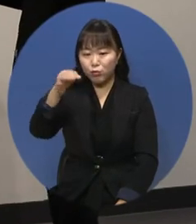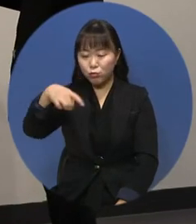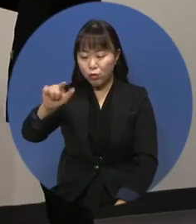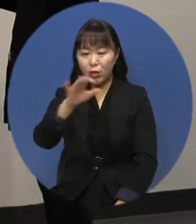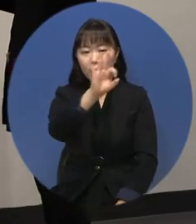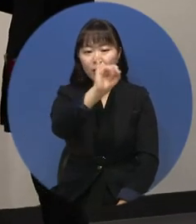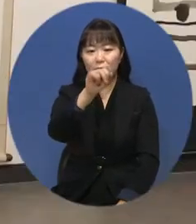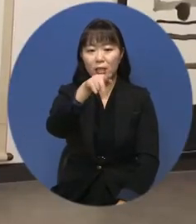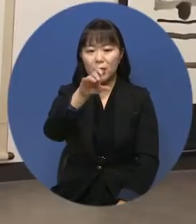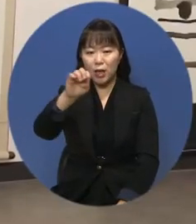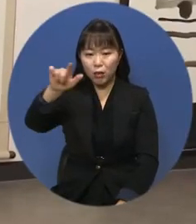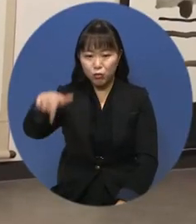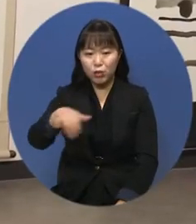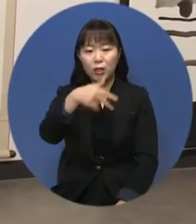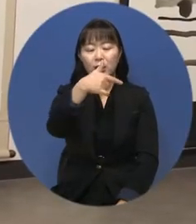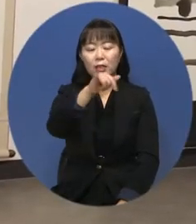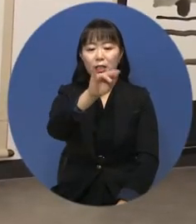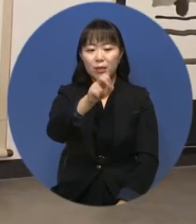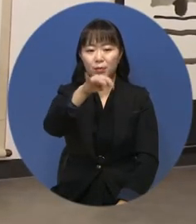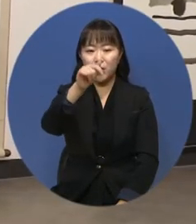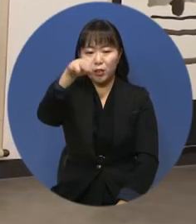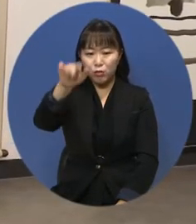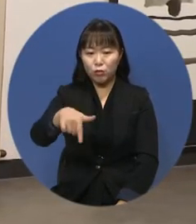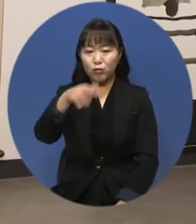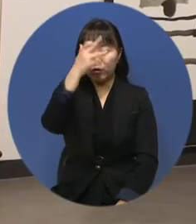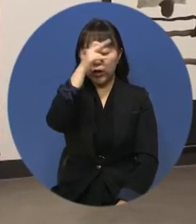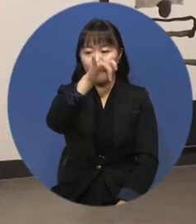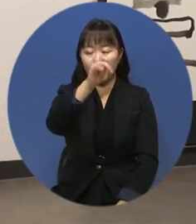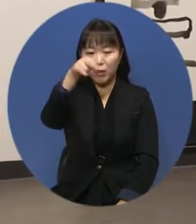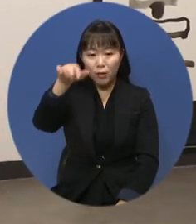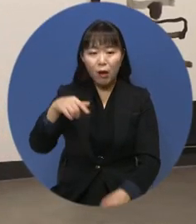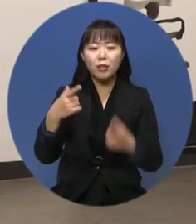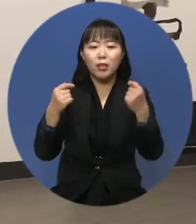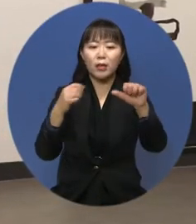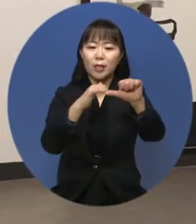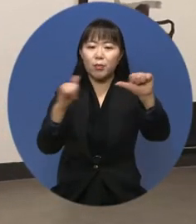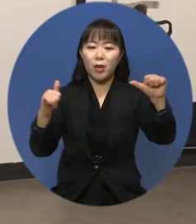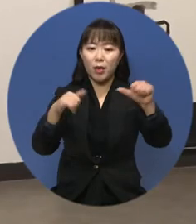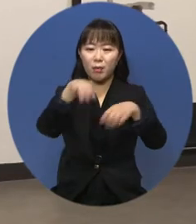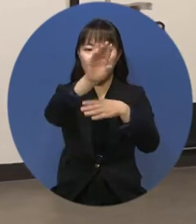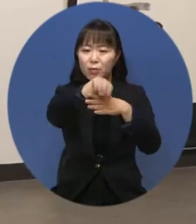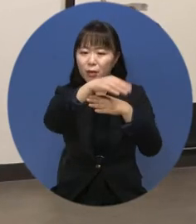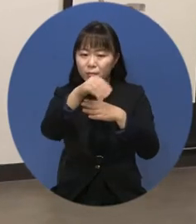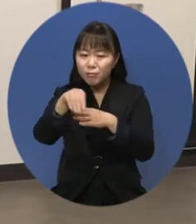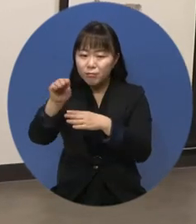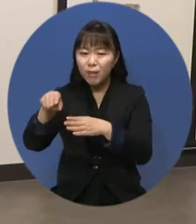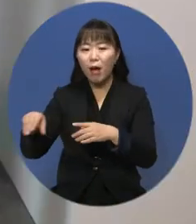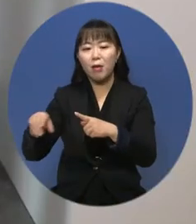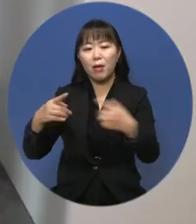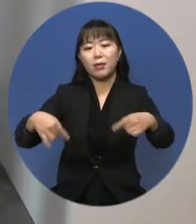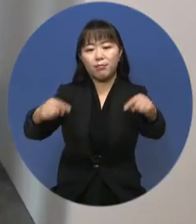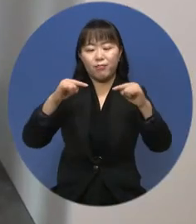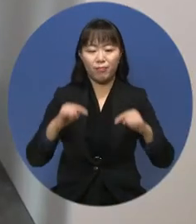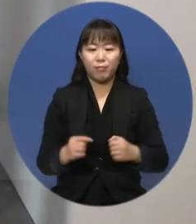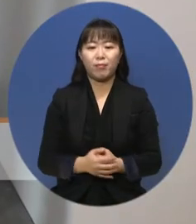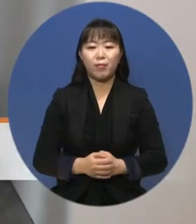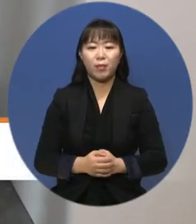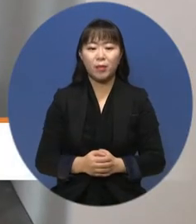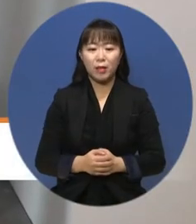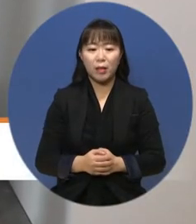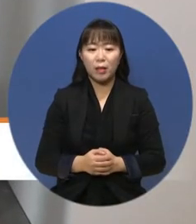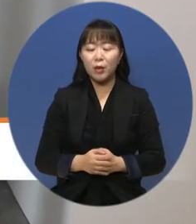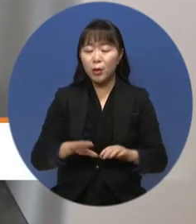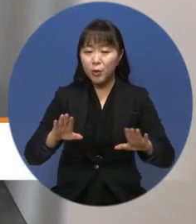김진숙 최미숙 작가 등 5명의 필 목이 예술가들이 참여를 하고 있습니다 이번